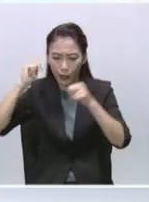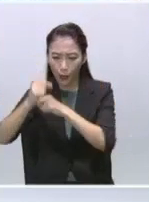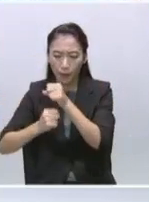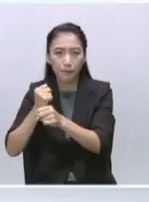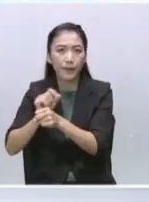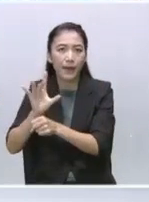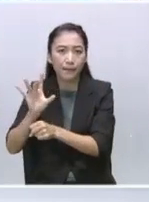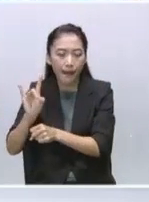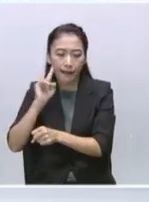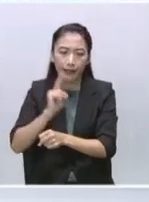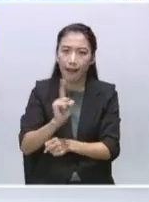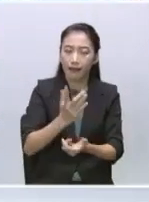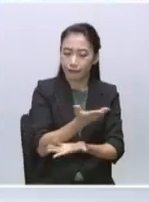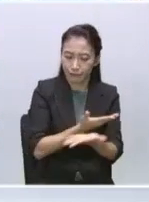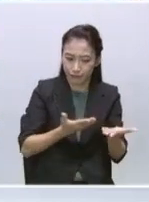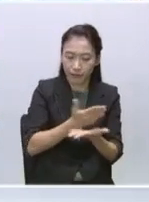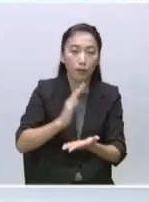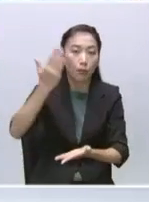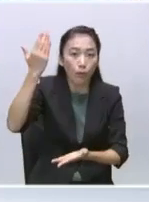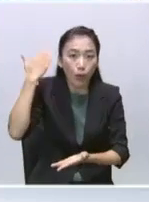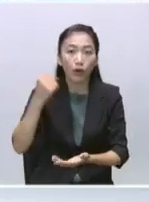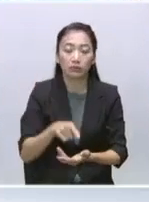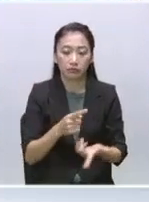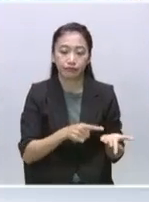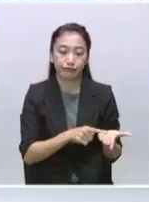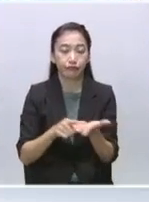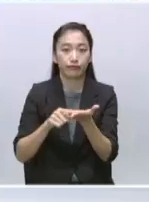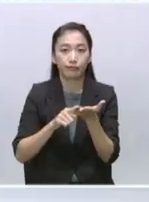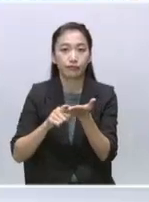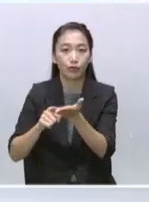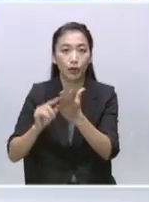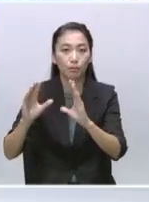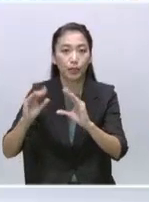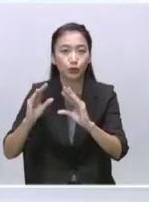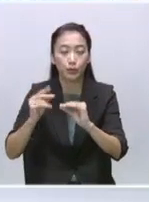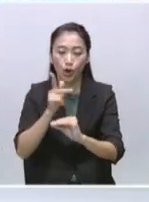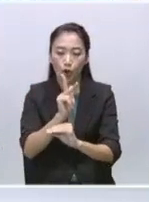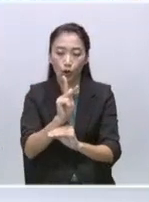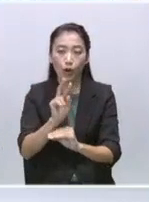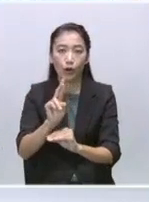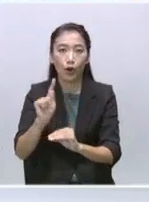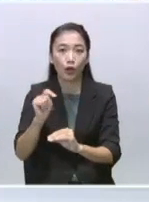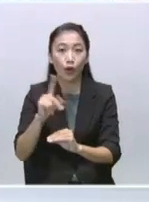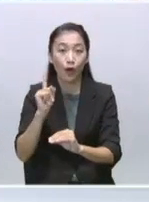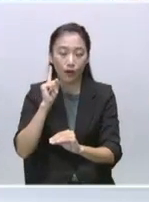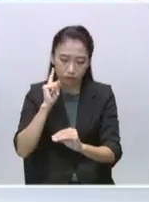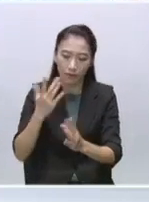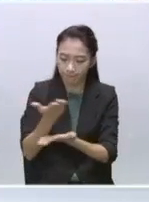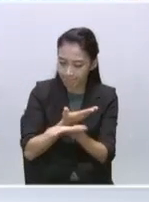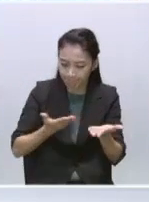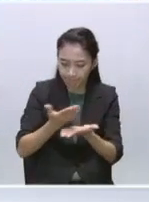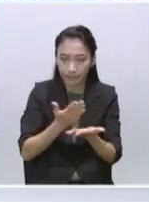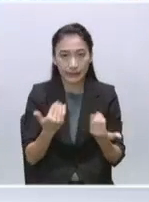ได้ให้สภาส่งบันทึกการประชุมกรท.เพิ่มเติมเพื่อประกอบการพิจารณาซึ่งล่าสุดมีความคืบหน้าด้วยนะคะเราไปติดตามจ